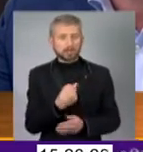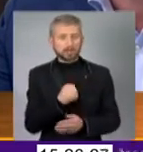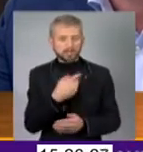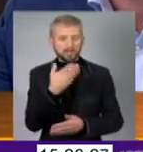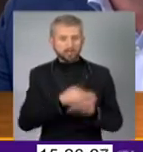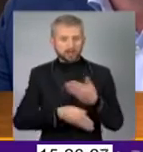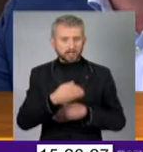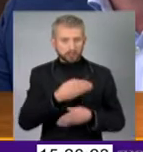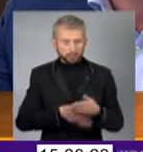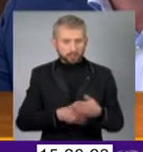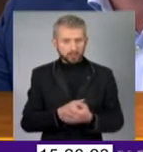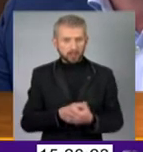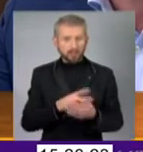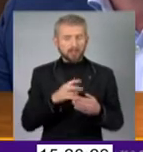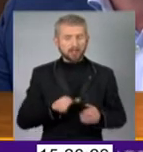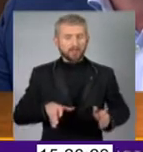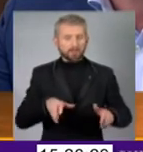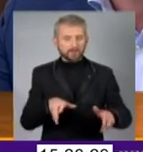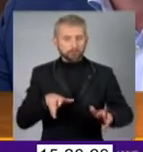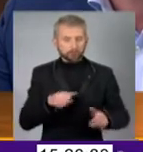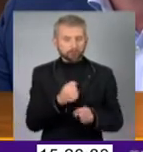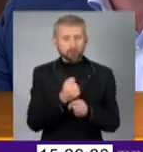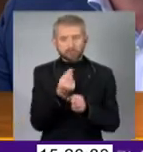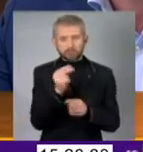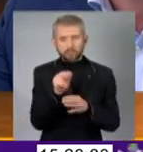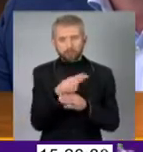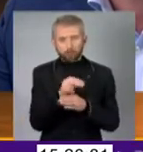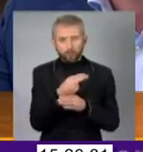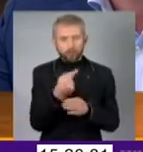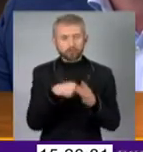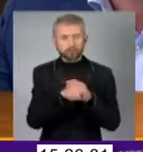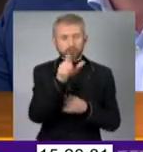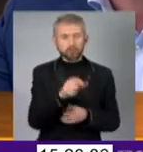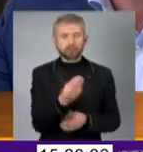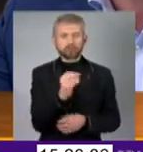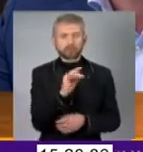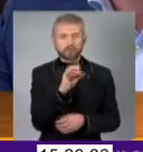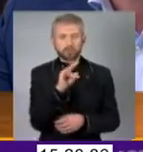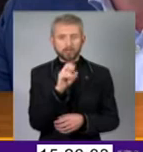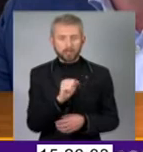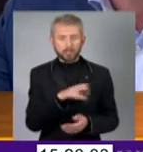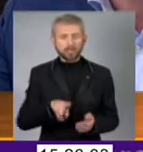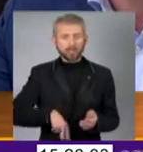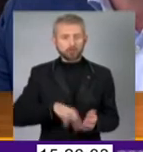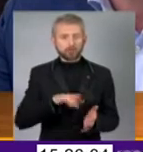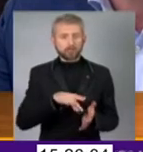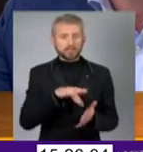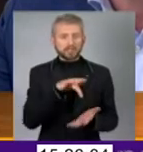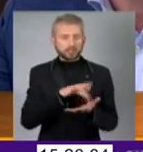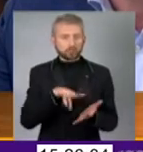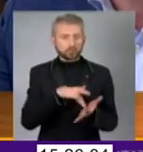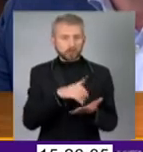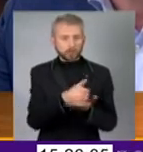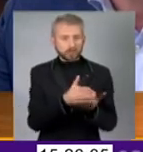інваліду, на візочку зробити перерахунок? Бо пан Щербина, це директор центру комунального сервісу